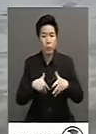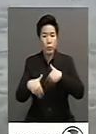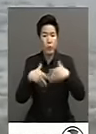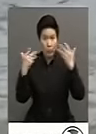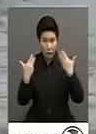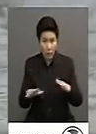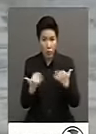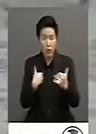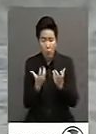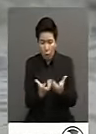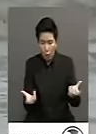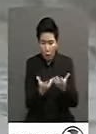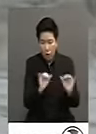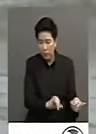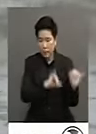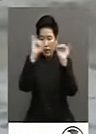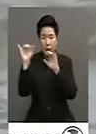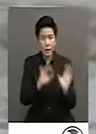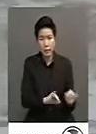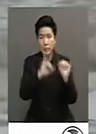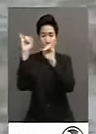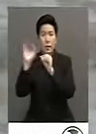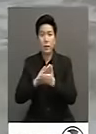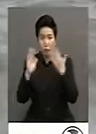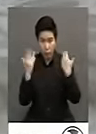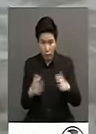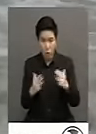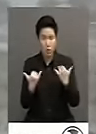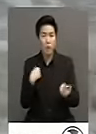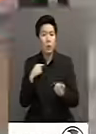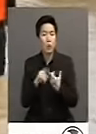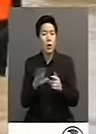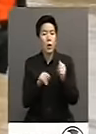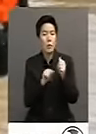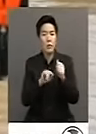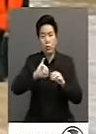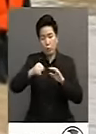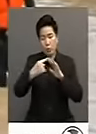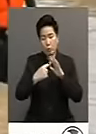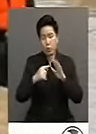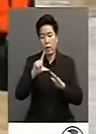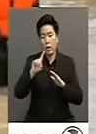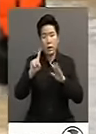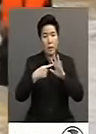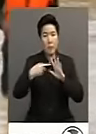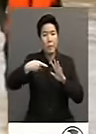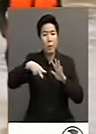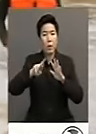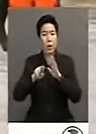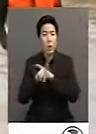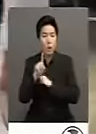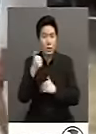ะมีการย้ายสิ่งของไปไว้ในที่สูงและทุกตำบลของอำเภอจุฬาภรณ์ก็มีประชาชนที่เดือดร้อนประ